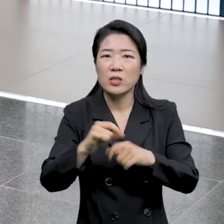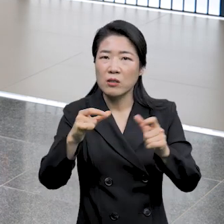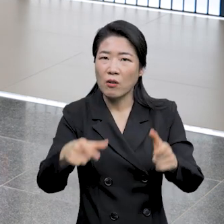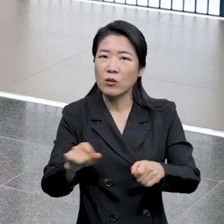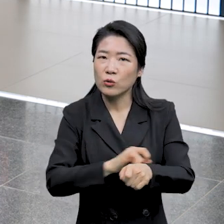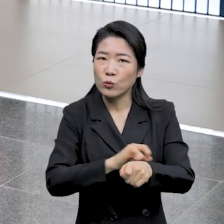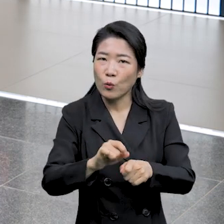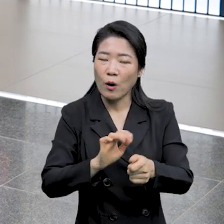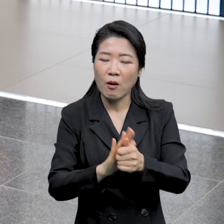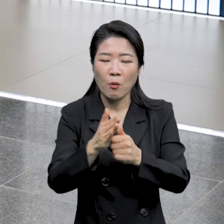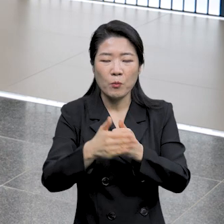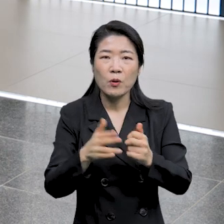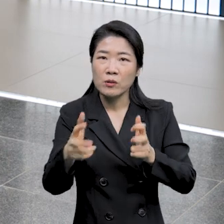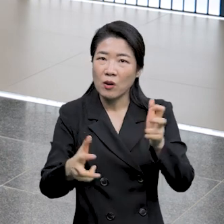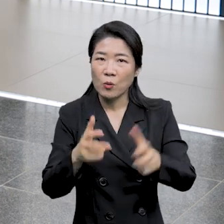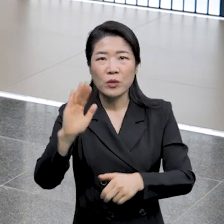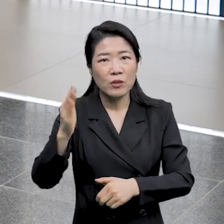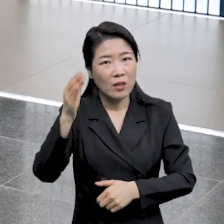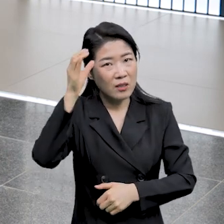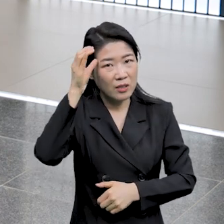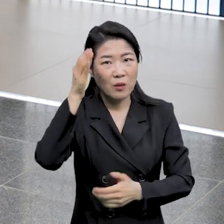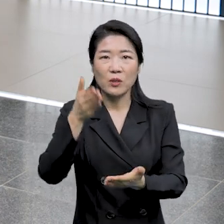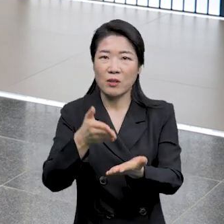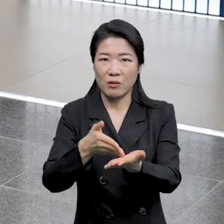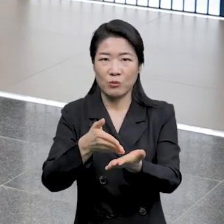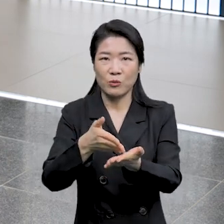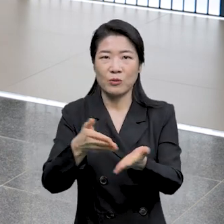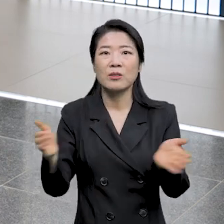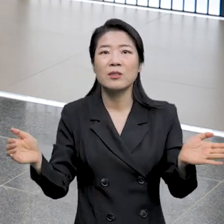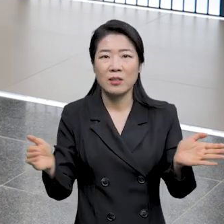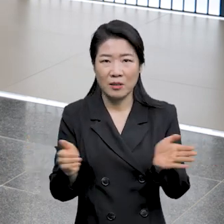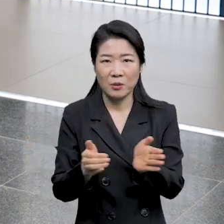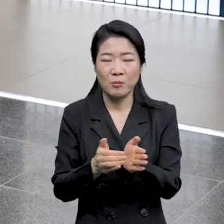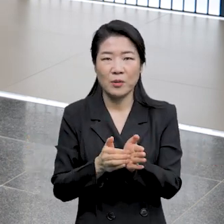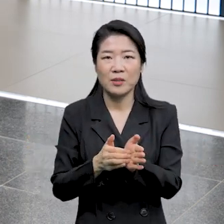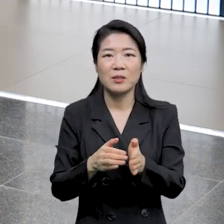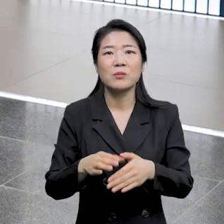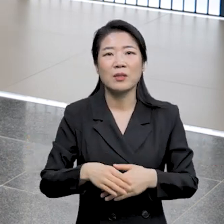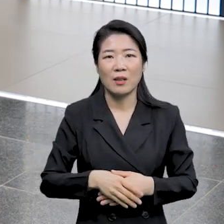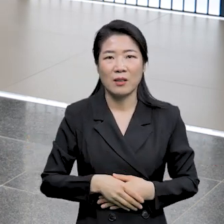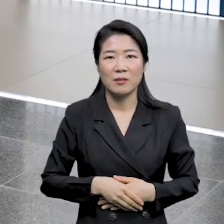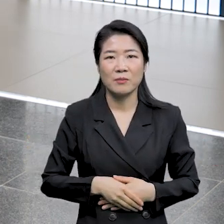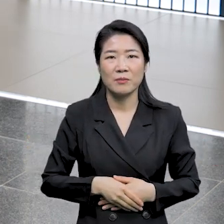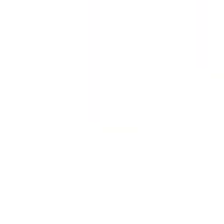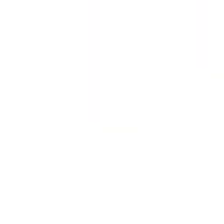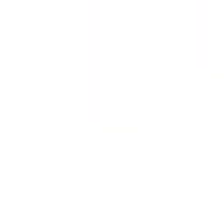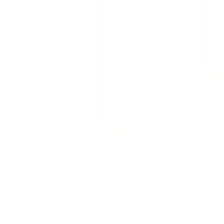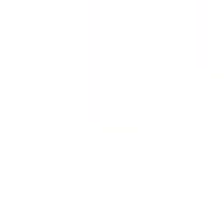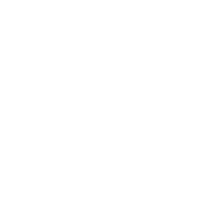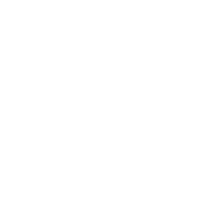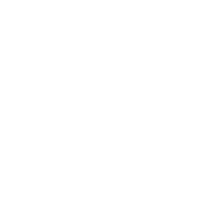모델이 되길 기대해봅니다. 내일이 빛나는 기회 도시에서 힐로 광주 정지현입니다.